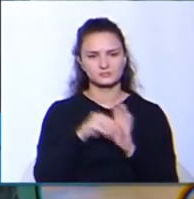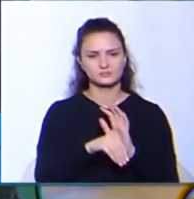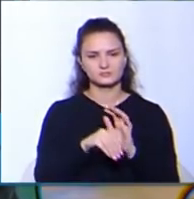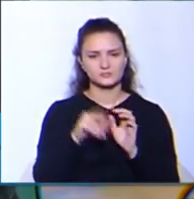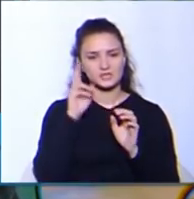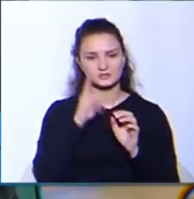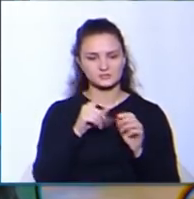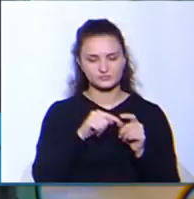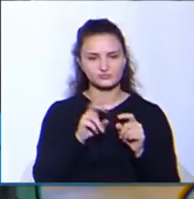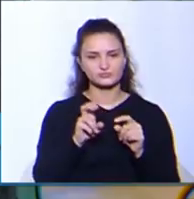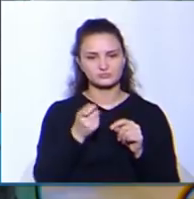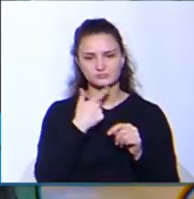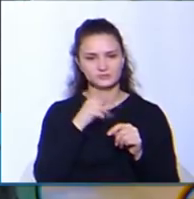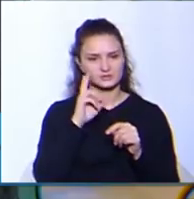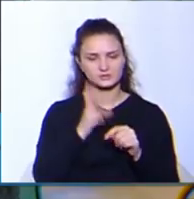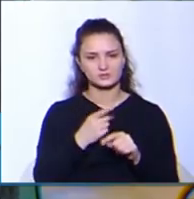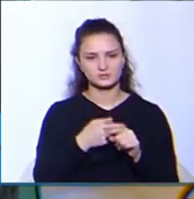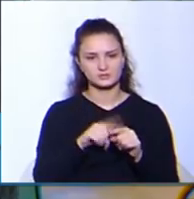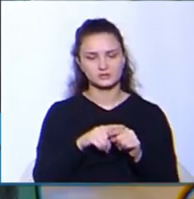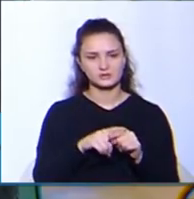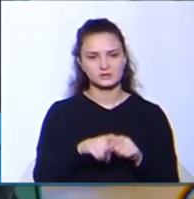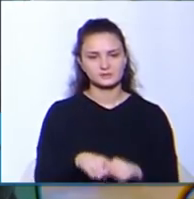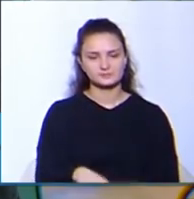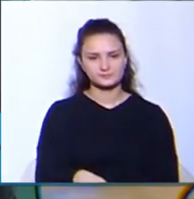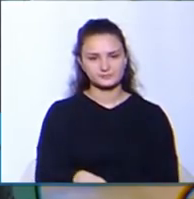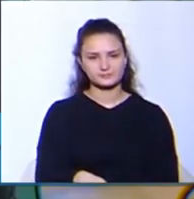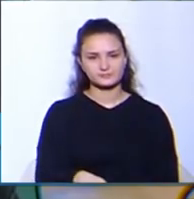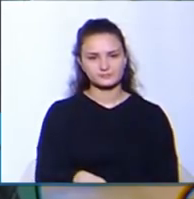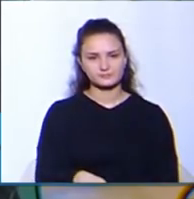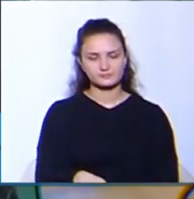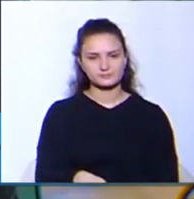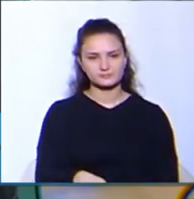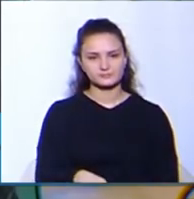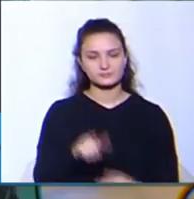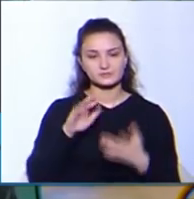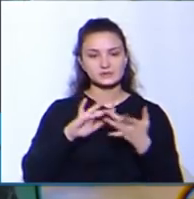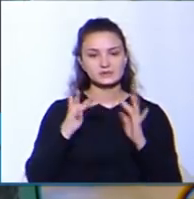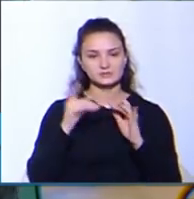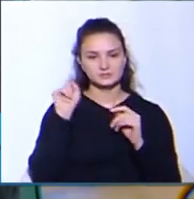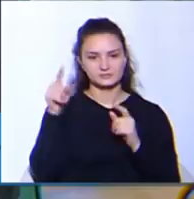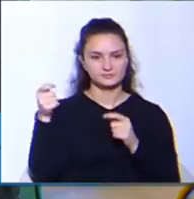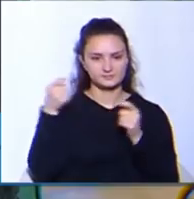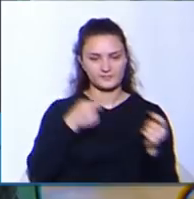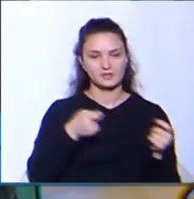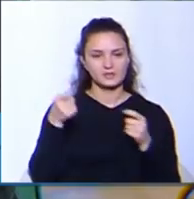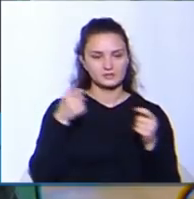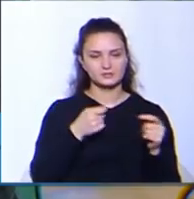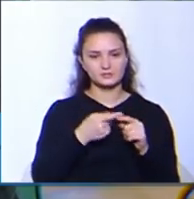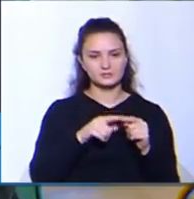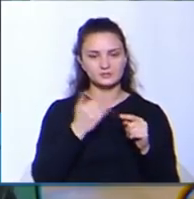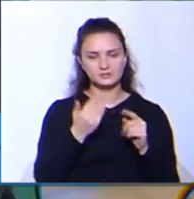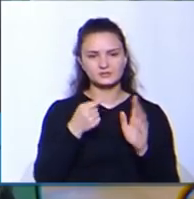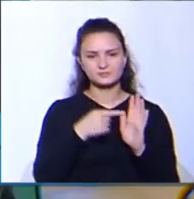იციან. არათუ შემადგენლობა, იმიტომ რომ ეს ჩამოდის ინტერნეტით როგორც ბრძანა ქალბატონმა და აქედან გამომდინარე,